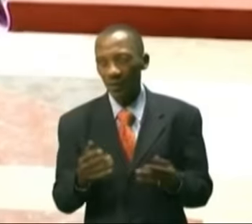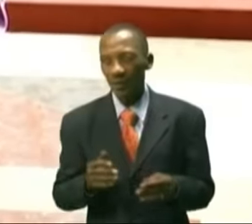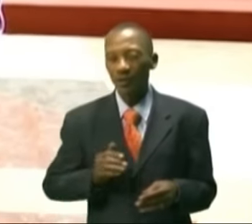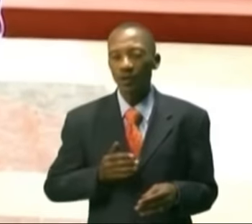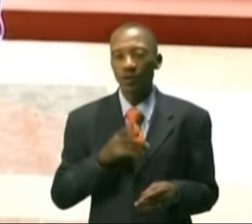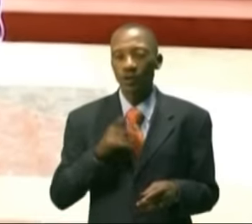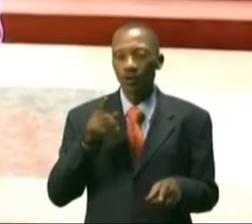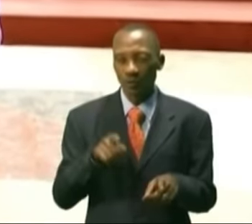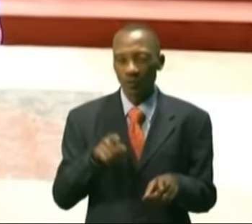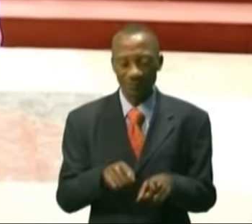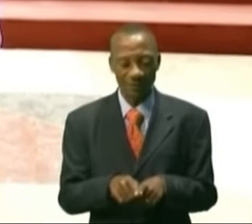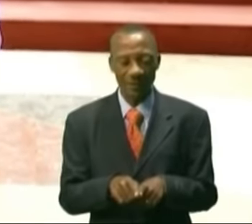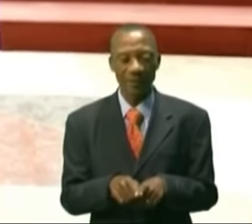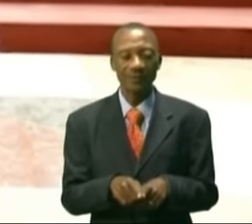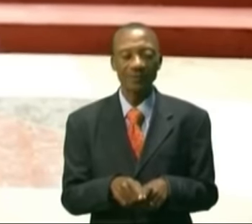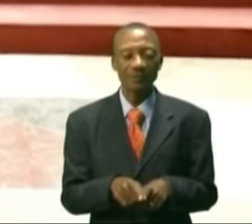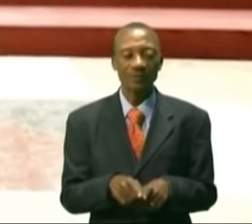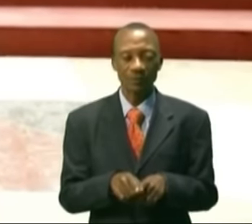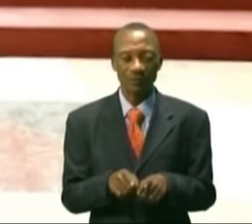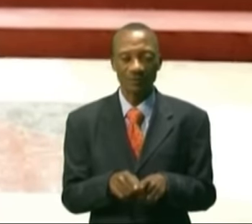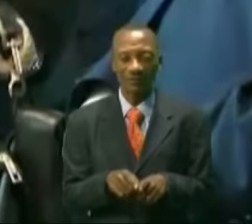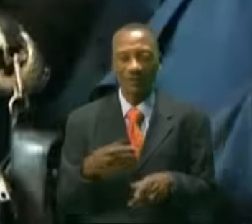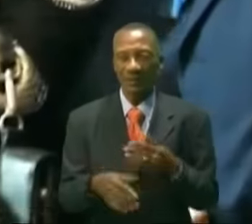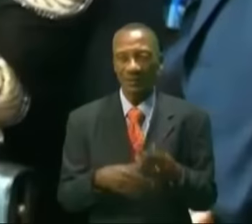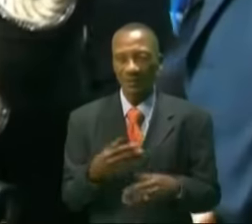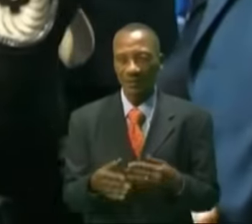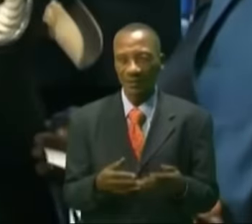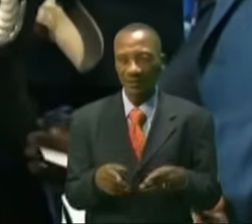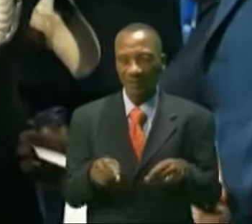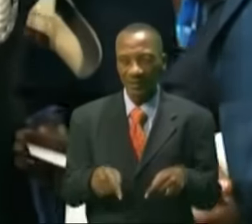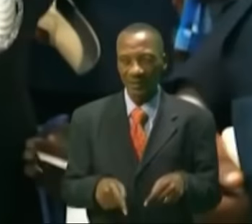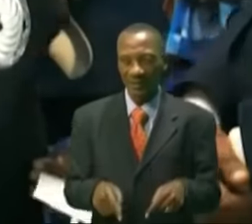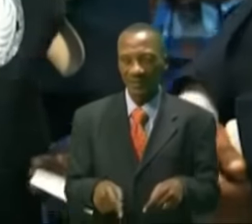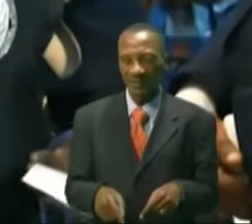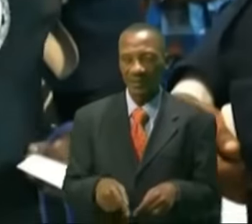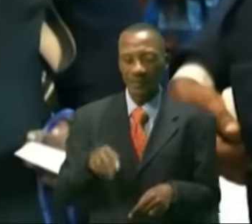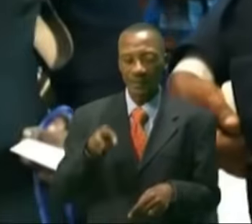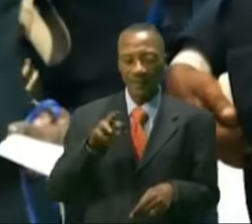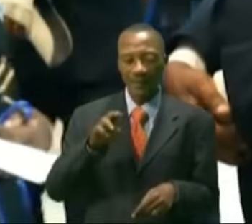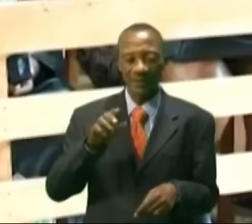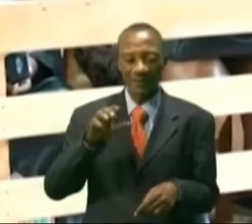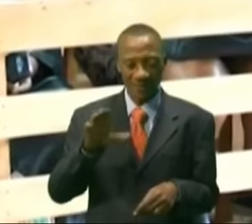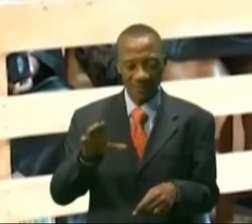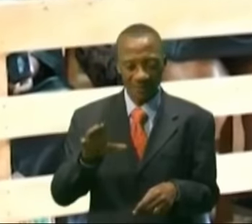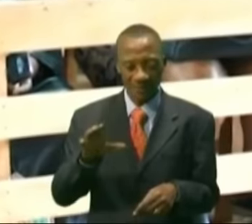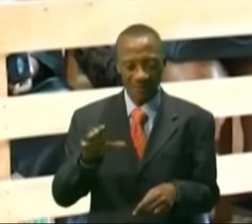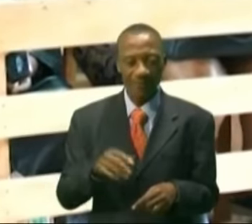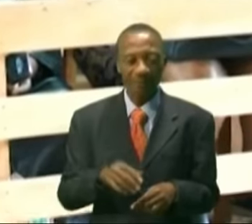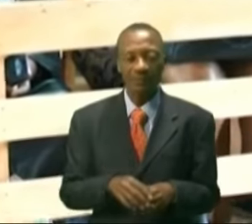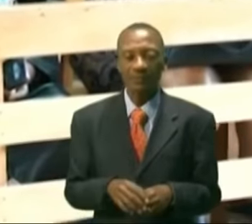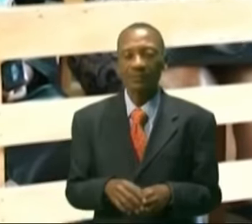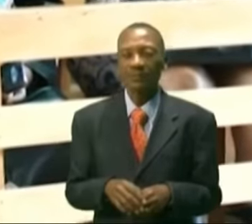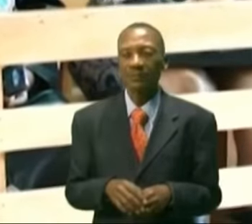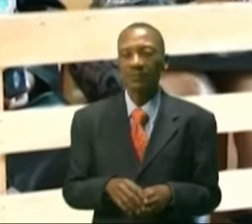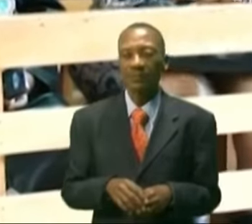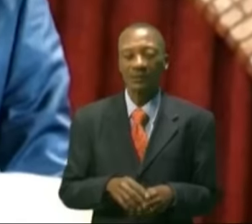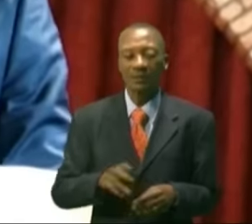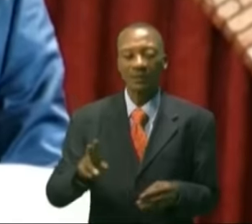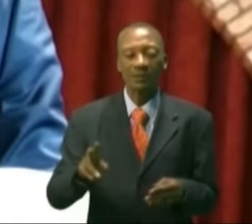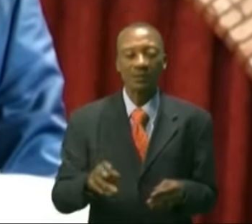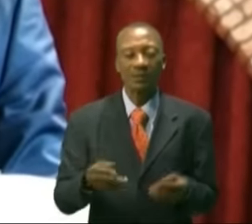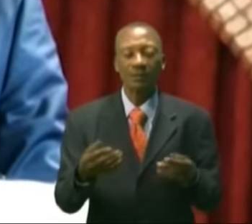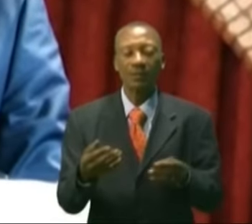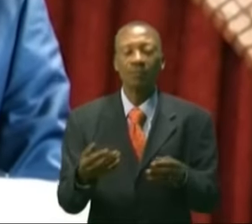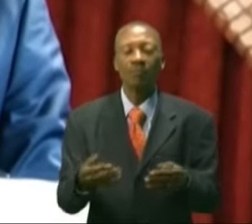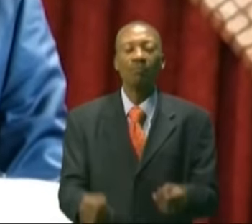a tiré sa révérence dernièrement à Kinshasa suite d'un accident de circulation. Journaliste et reporter à la direction des